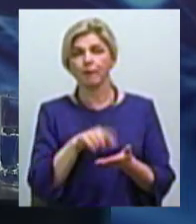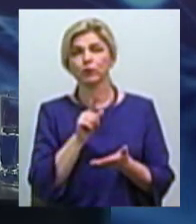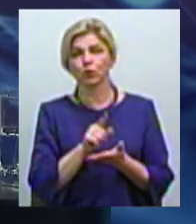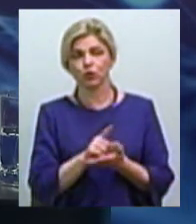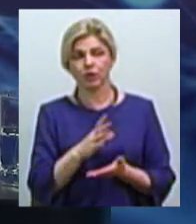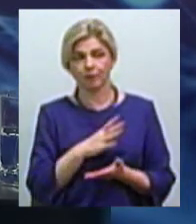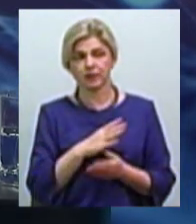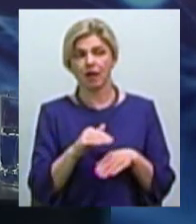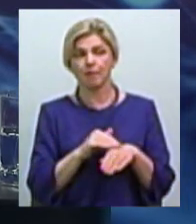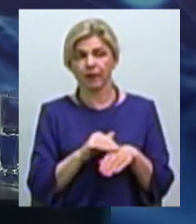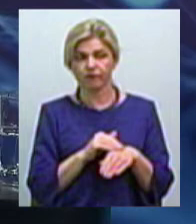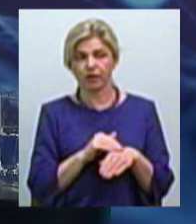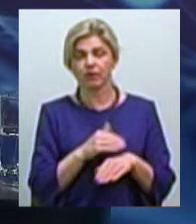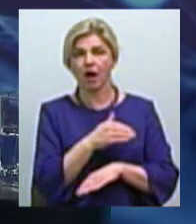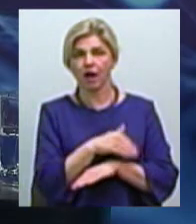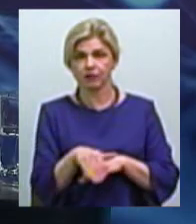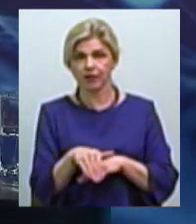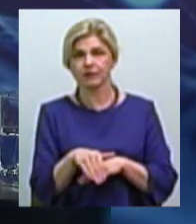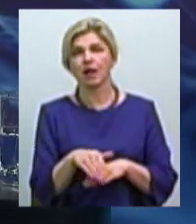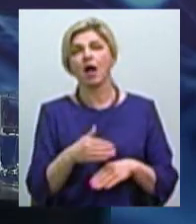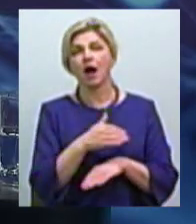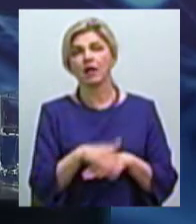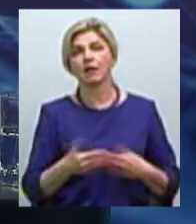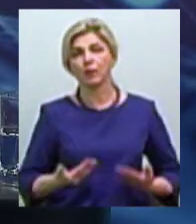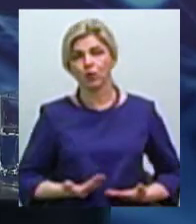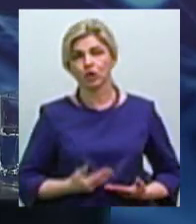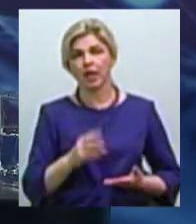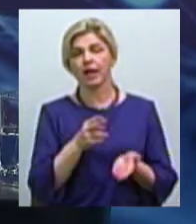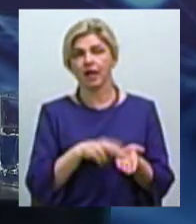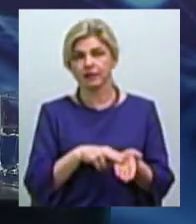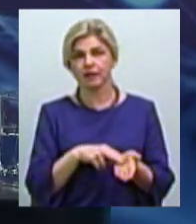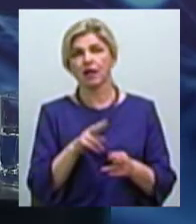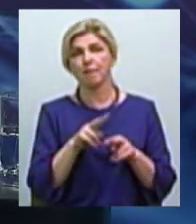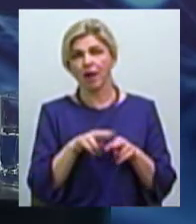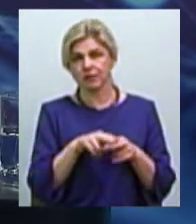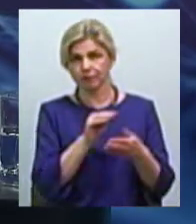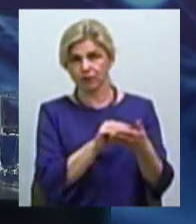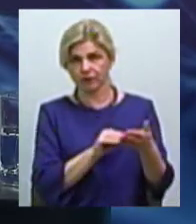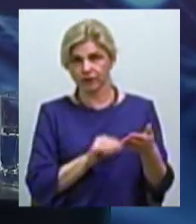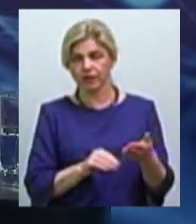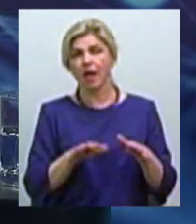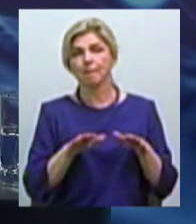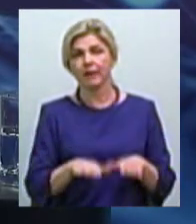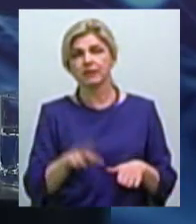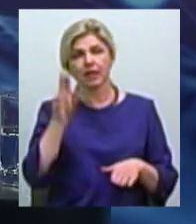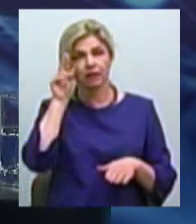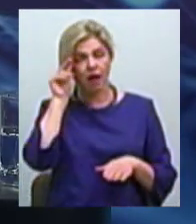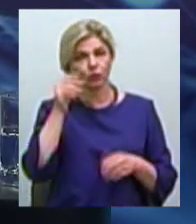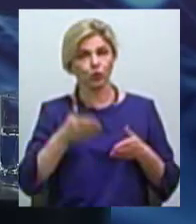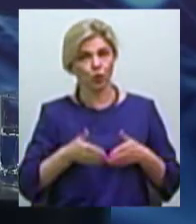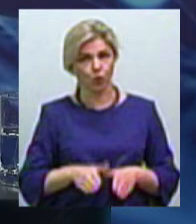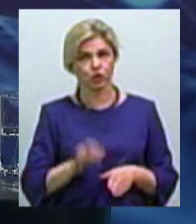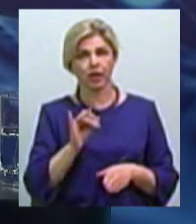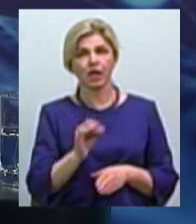містити прізвище, адресу, адресу проживання та реєстрації, паспортні дані, місце та дату народження і